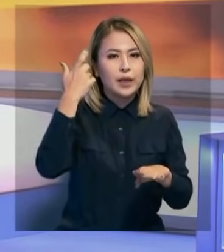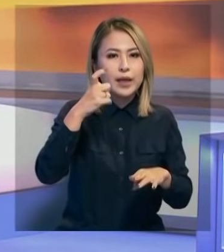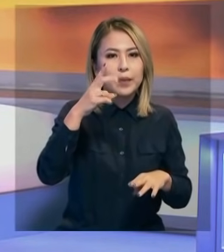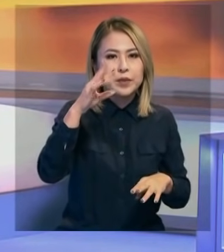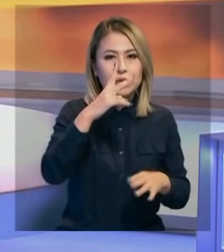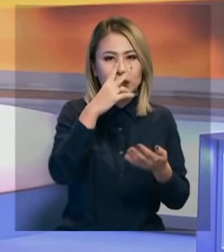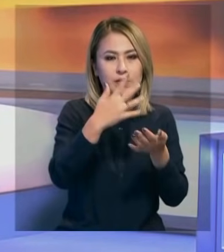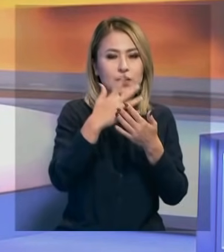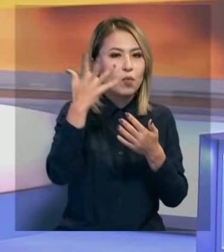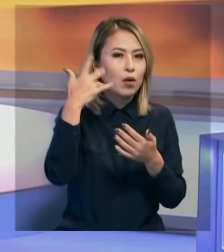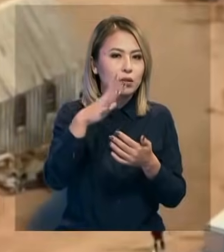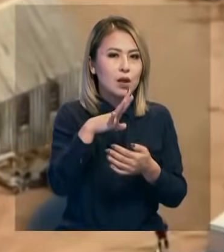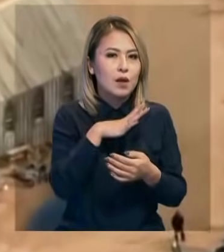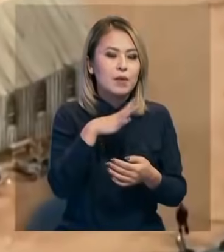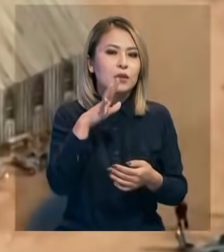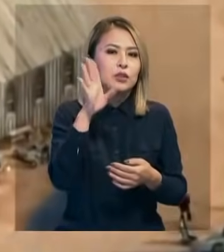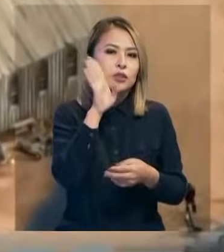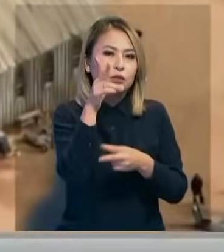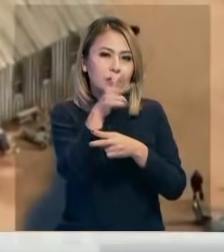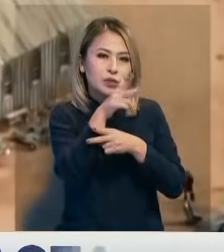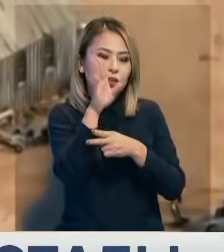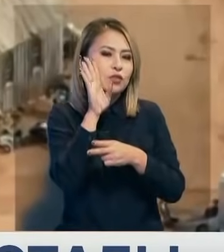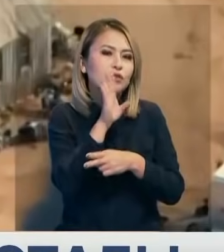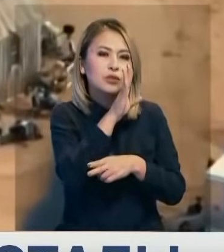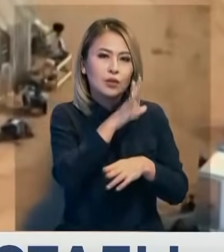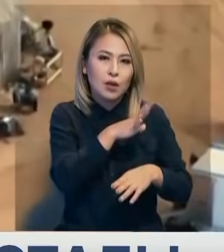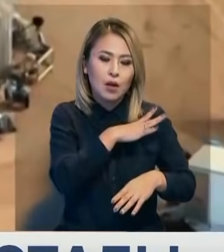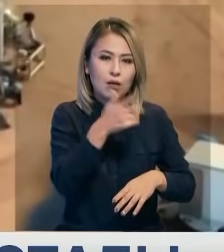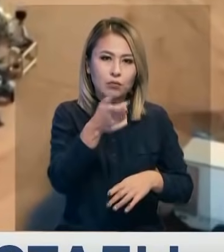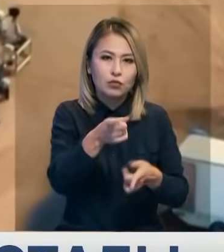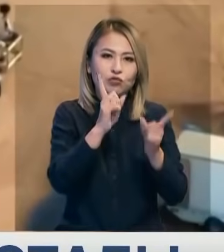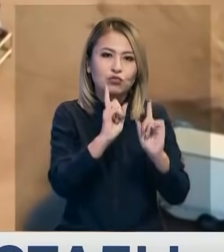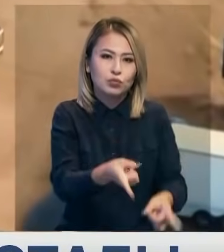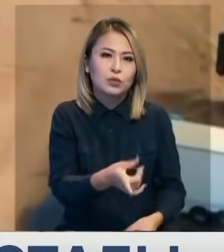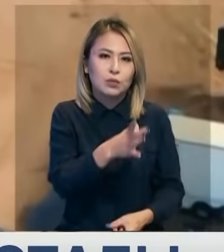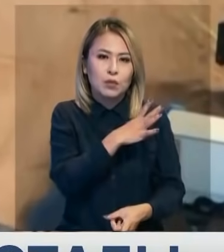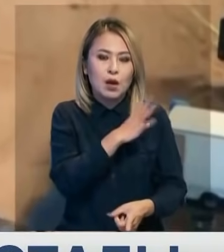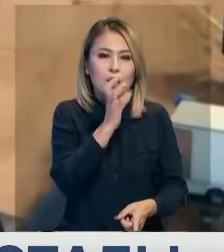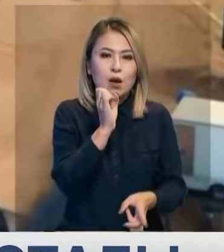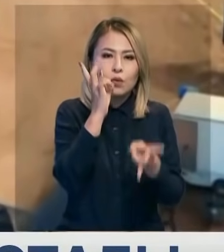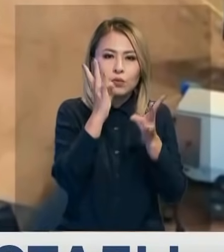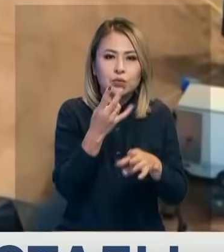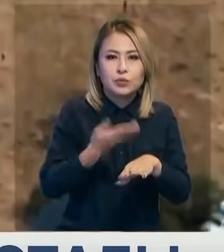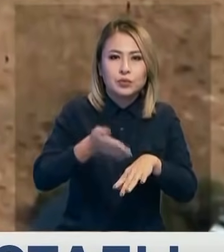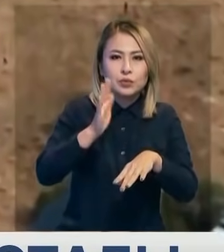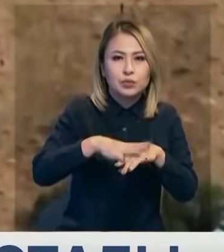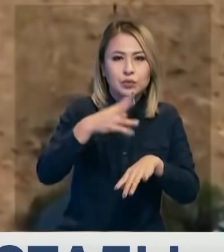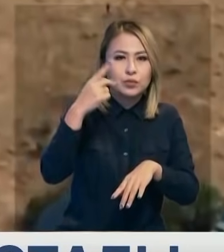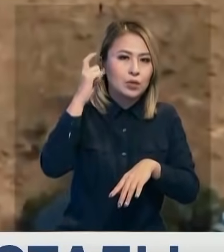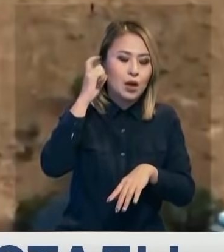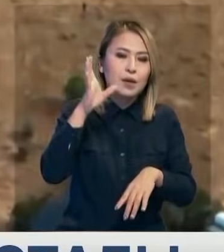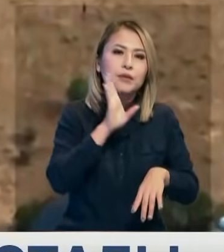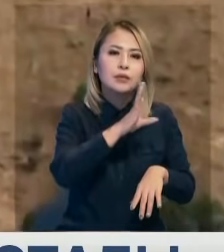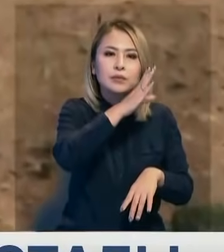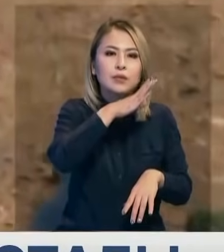ататын эпизод кезінде болған. Оператор әйел адам екен. Ал мылтық кәдімгі оқпен оқталған болып шықты. Ауыр жарақат алған 42